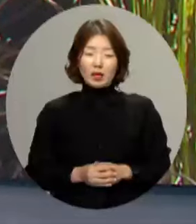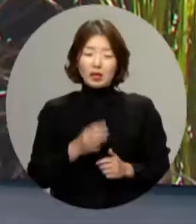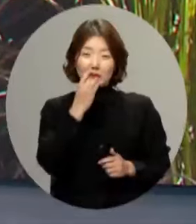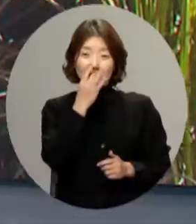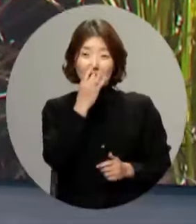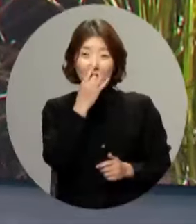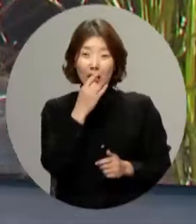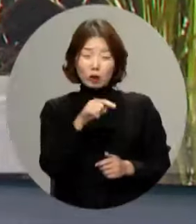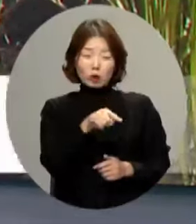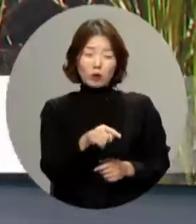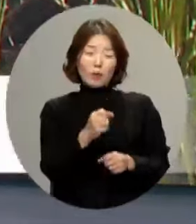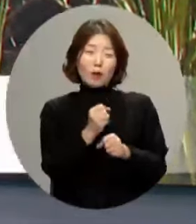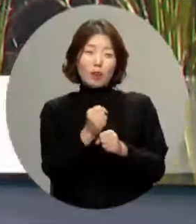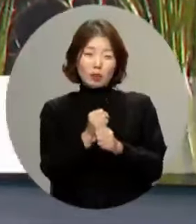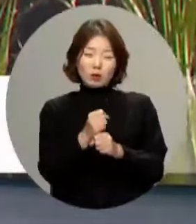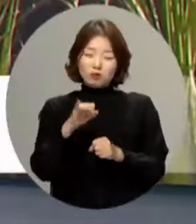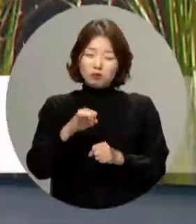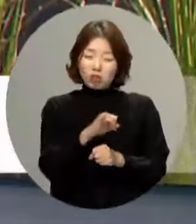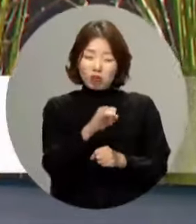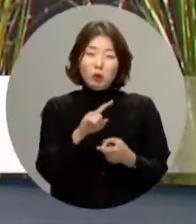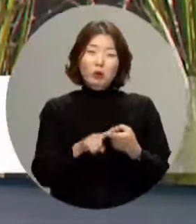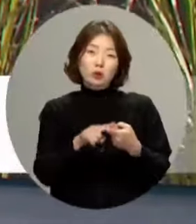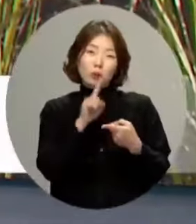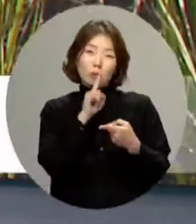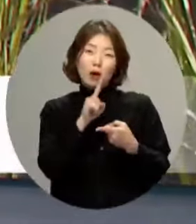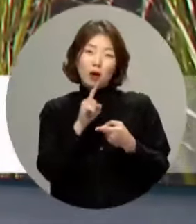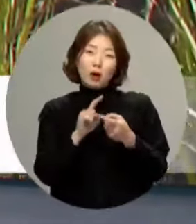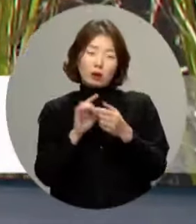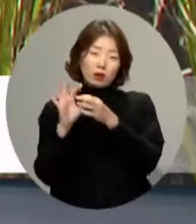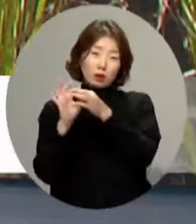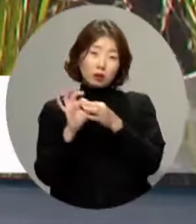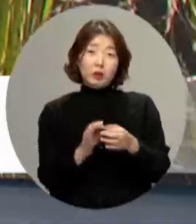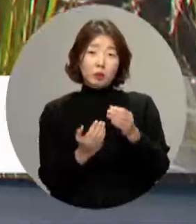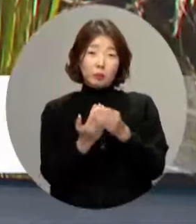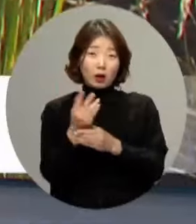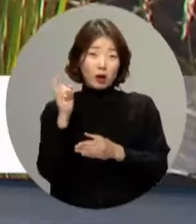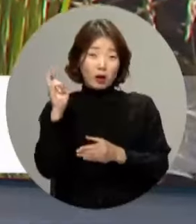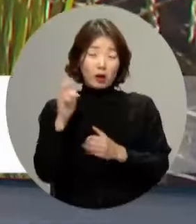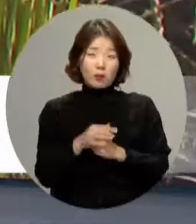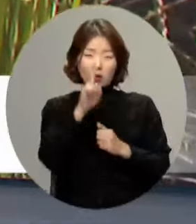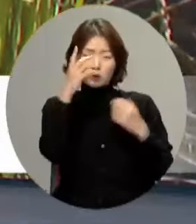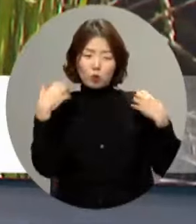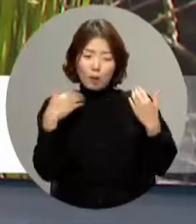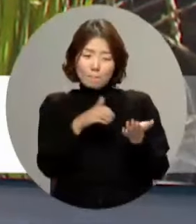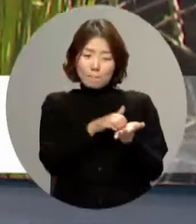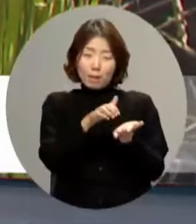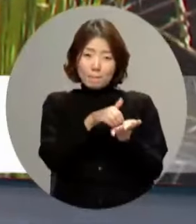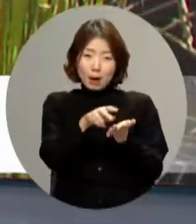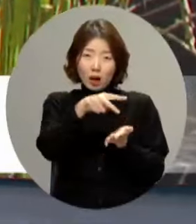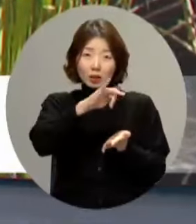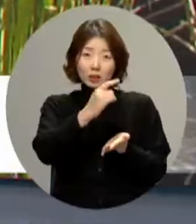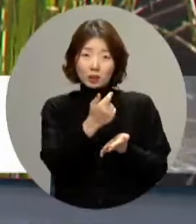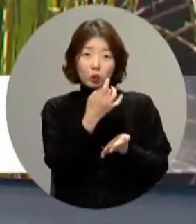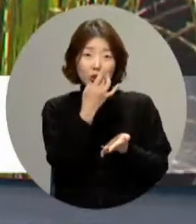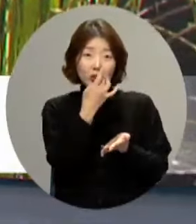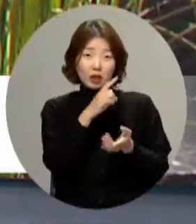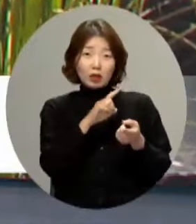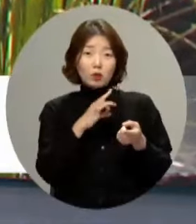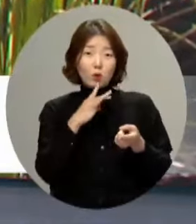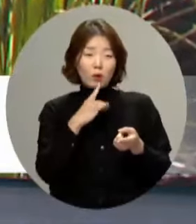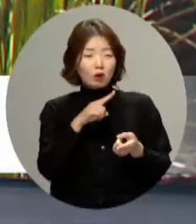국립종자원에서 발생한 벽식 곰팡이 사태를 둘러싼 논란이 잦아들지 않고 있습니다. 정부가 퇴출 방침을 정한 신동진